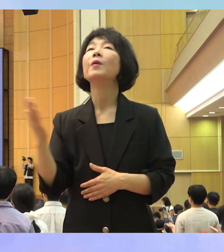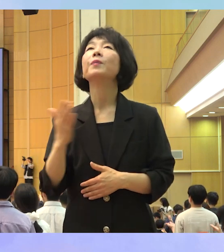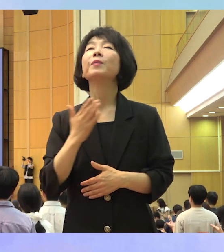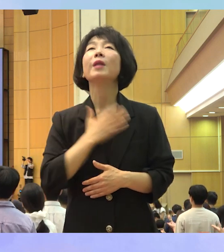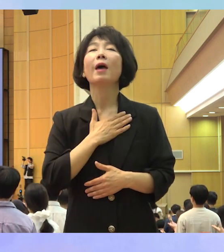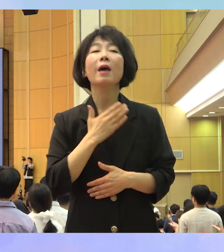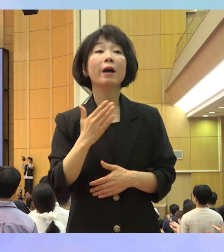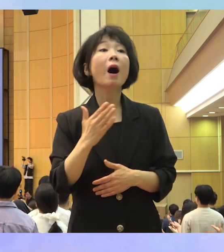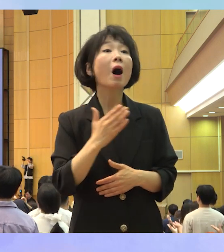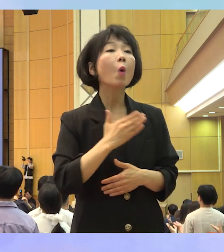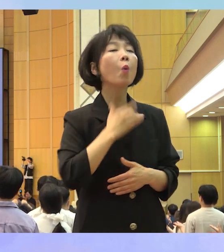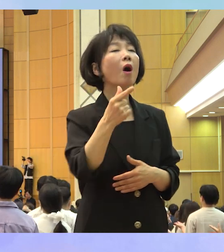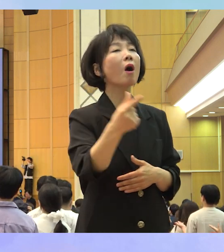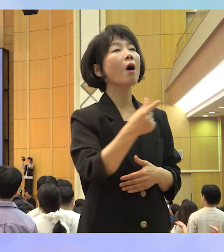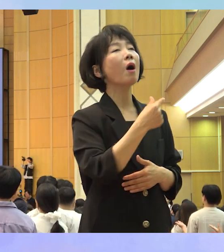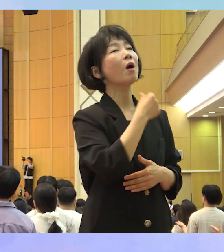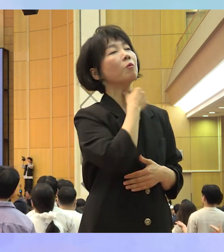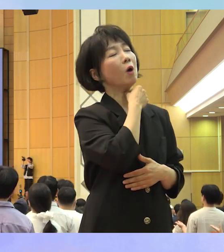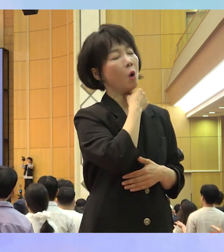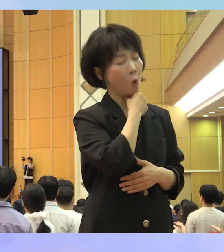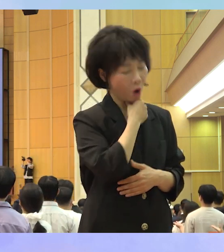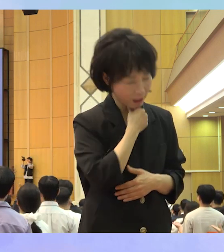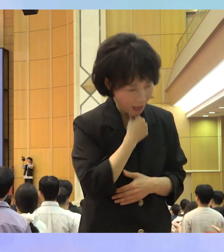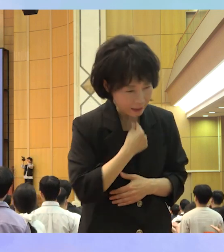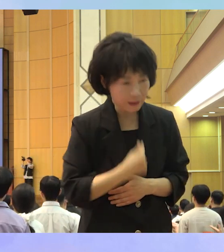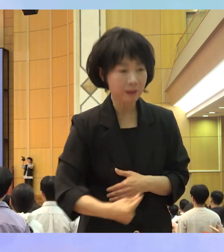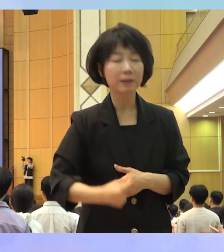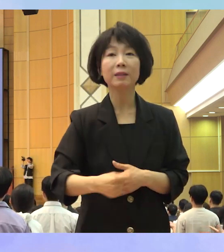것. 내가